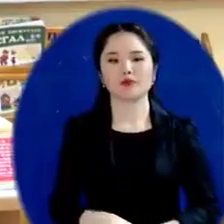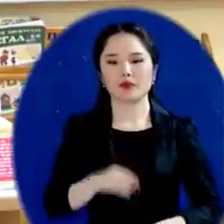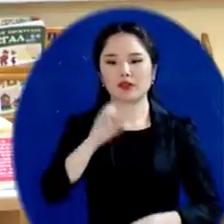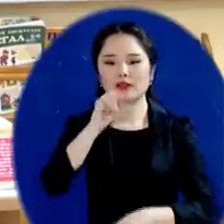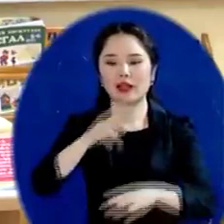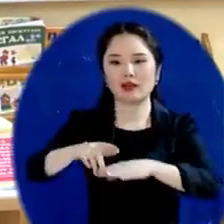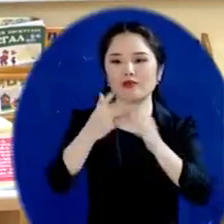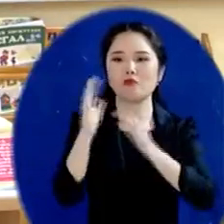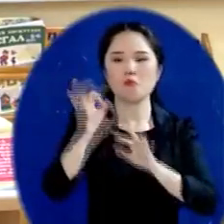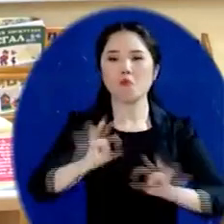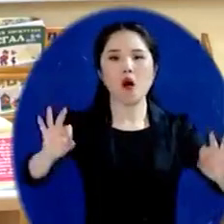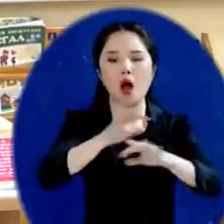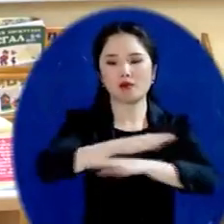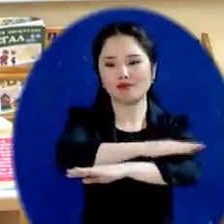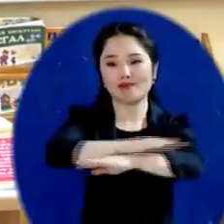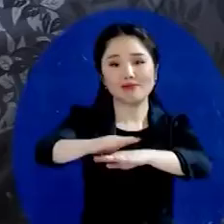тал хээр,